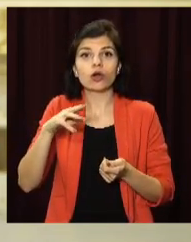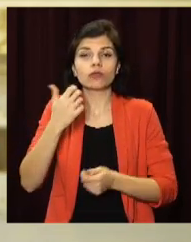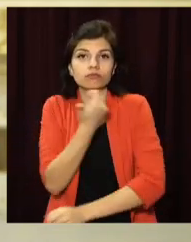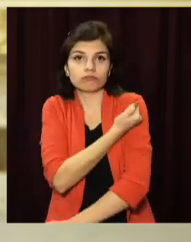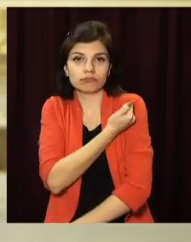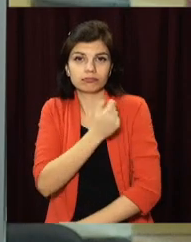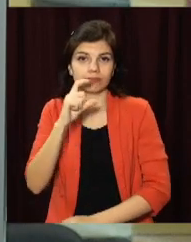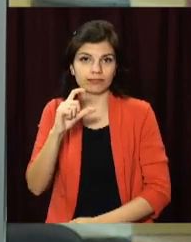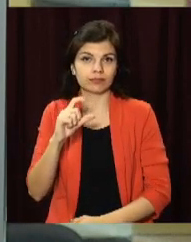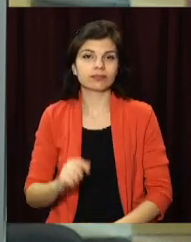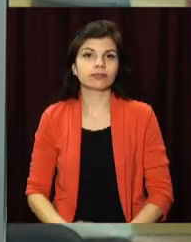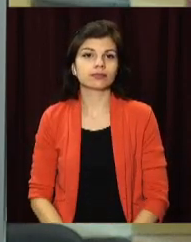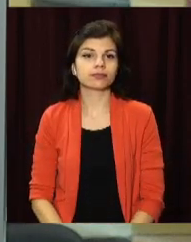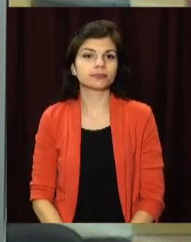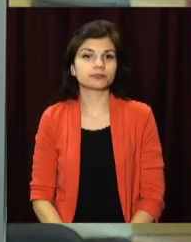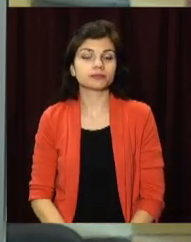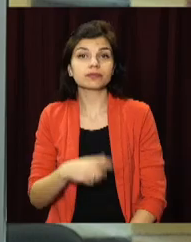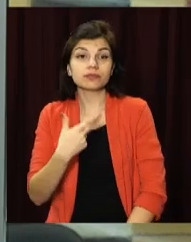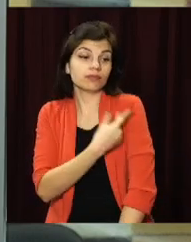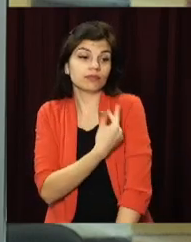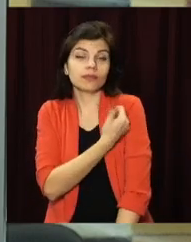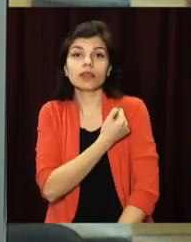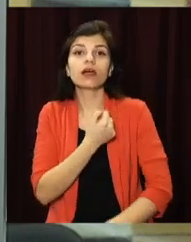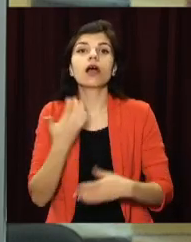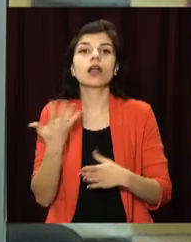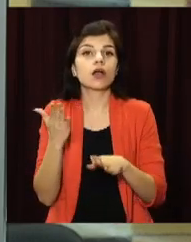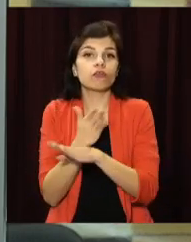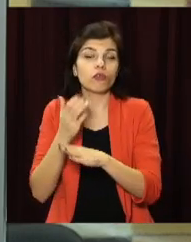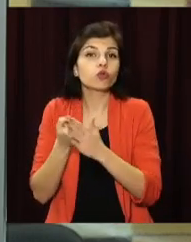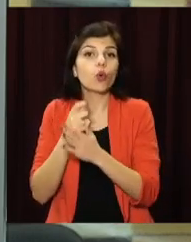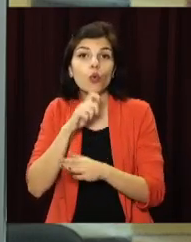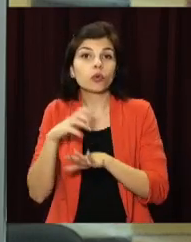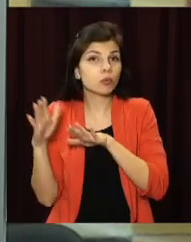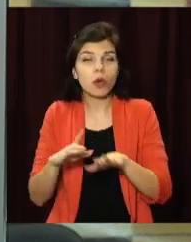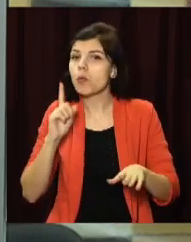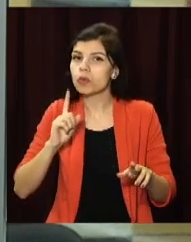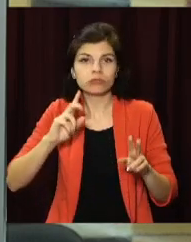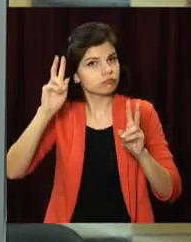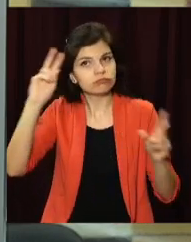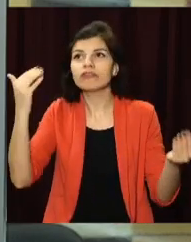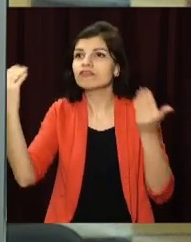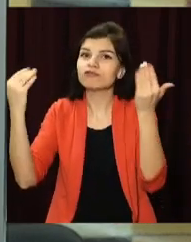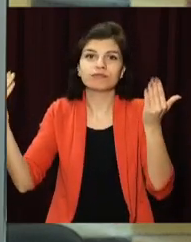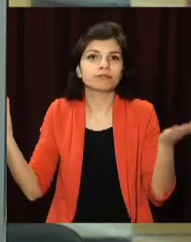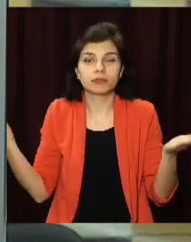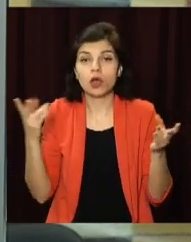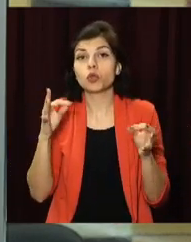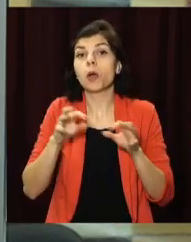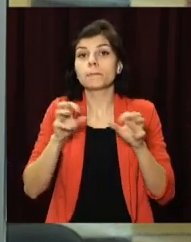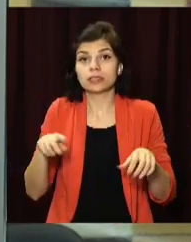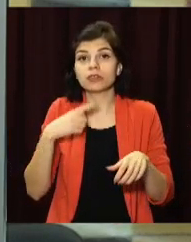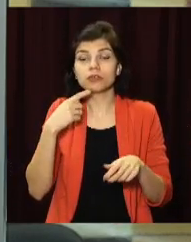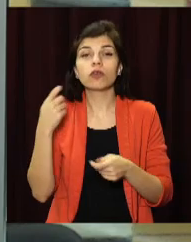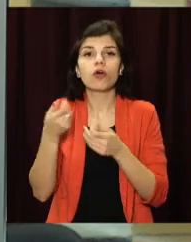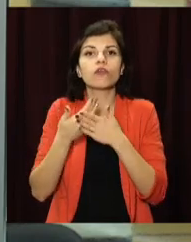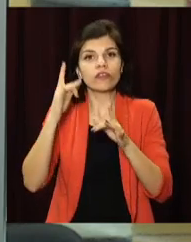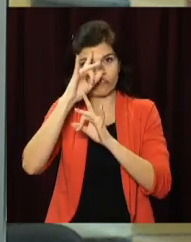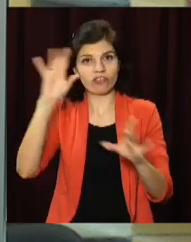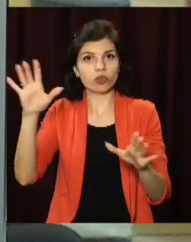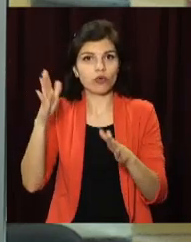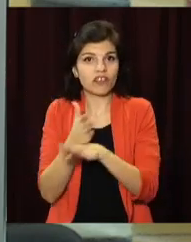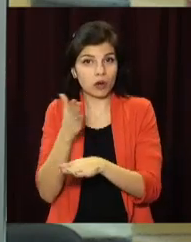вакцини. Вакцина якого виробництва прибуде до України, поки невідомо. Хоча президент сказав, препарат від відомого